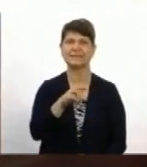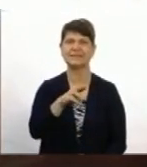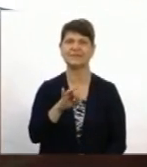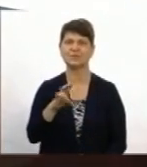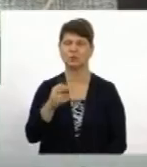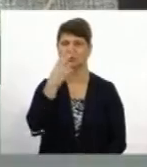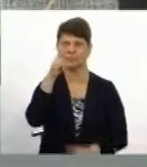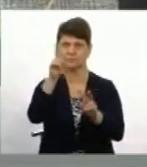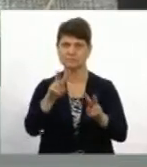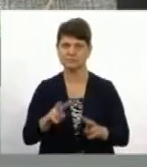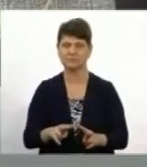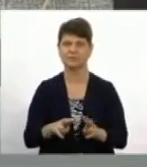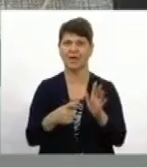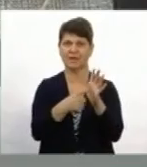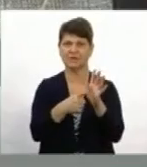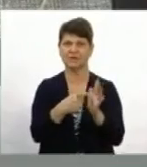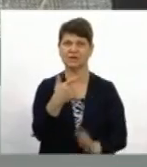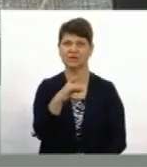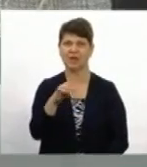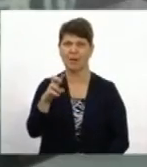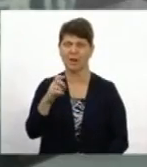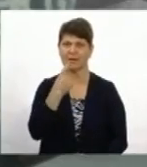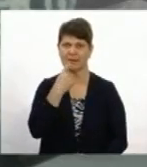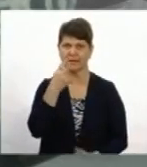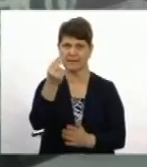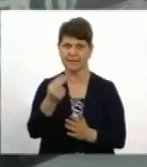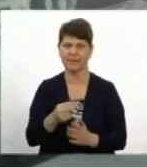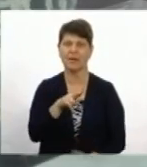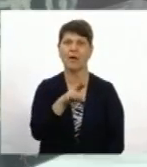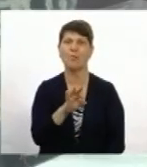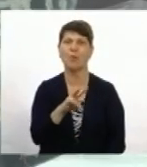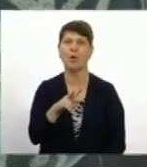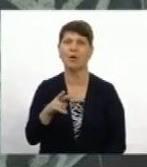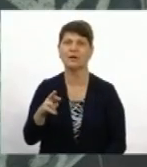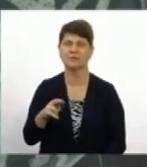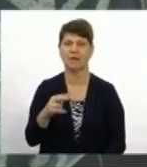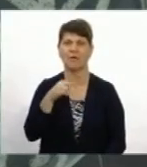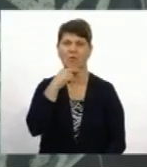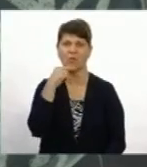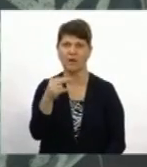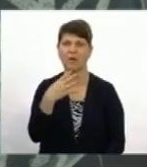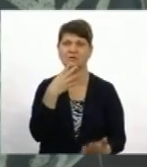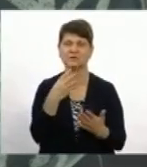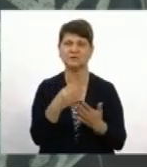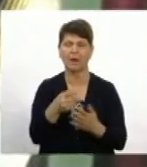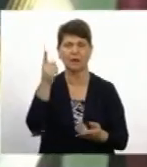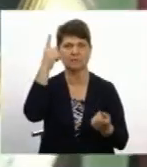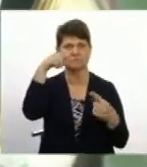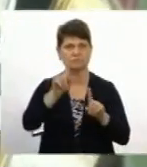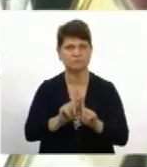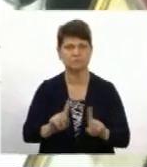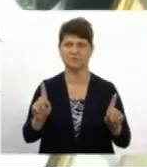розглядає вітрину зі шкрябанками мисткині Тетяни Поплінської. Каже, вони привернули її увагу своєю загадковістю